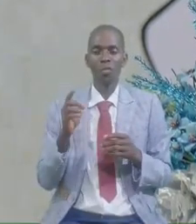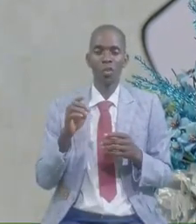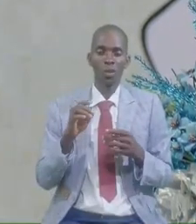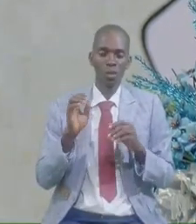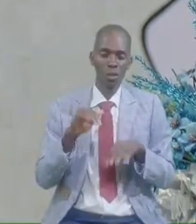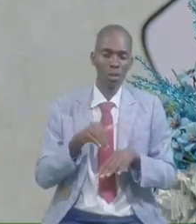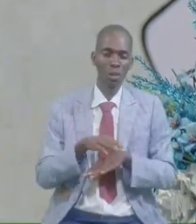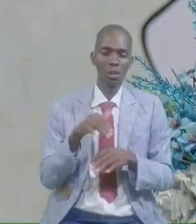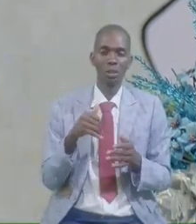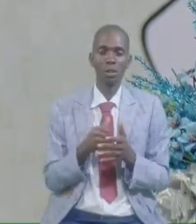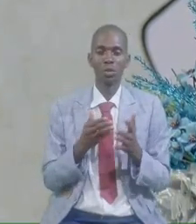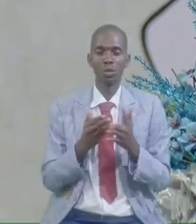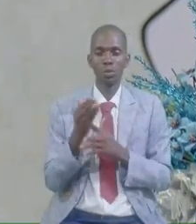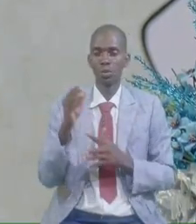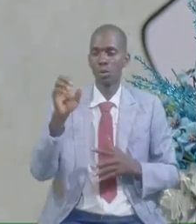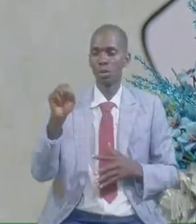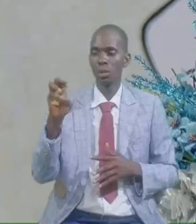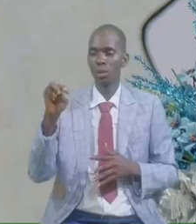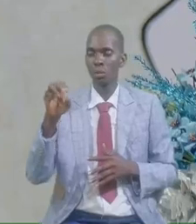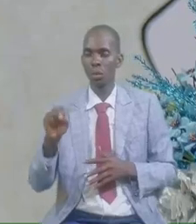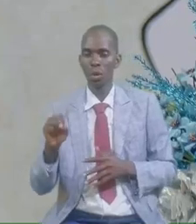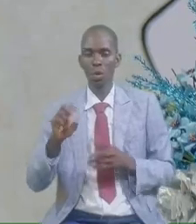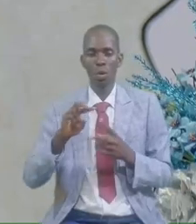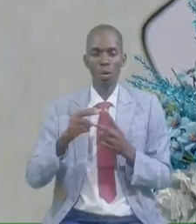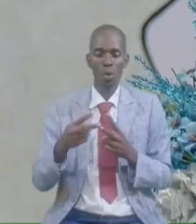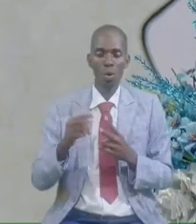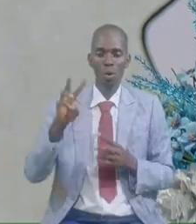quartier, votre ville, votre province.